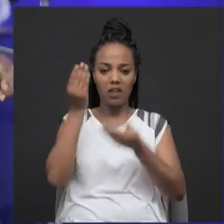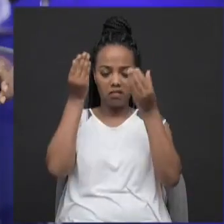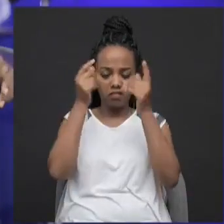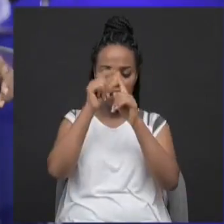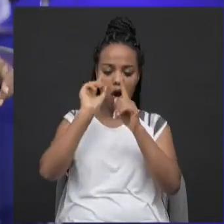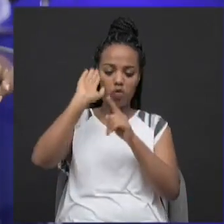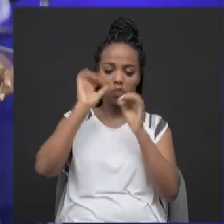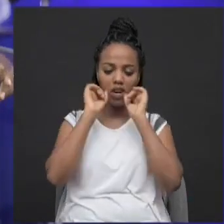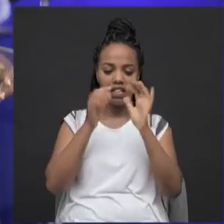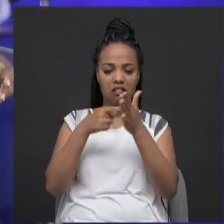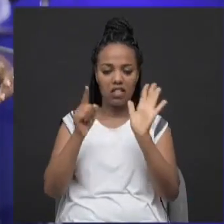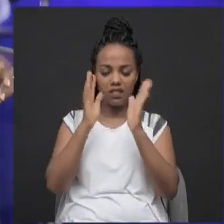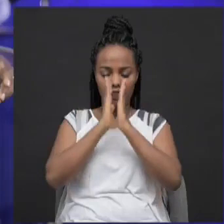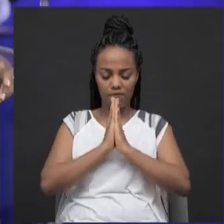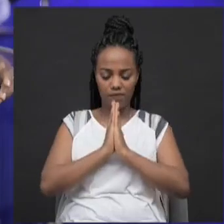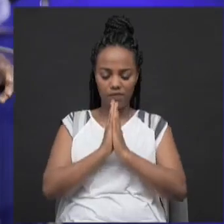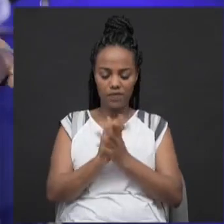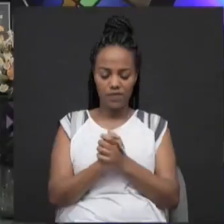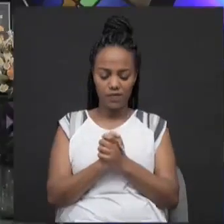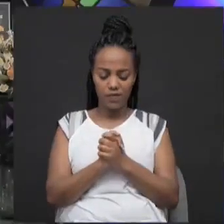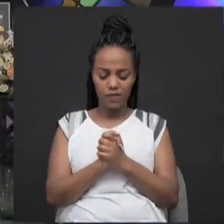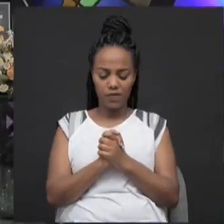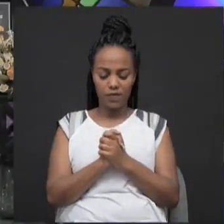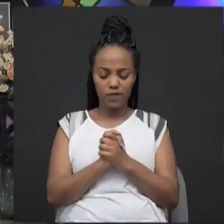ቃሉን በረከት እንዲገልጥልን።